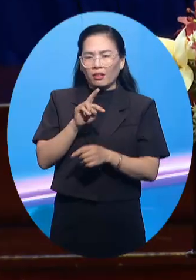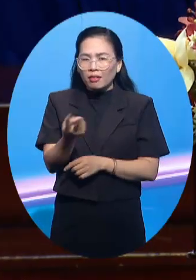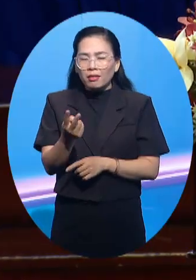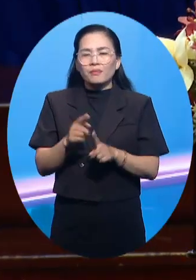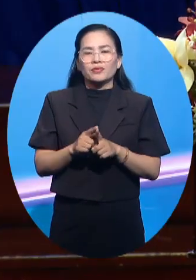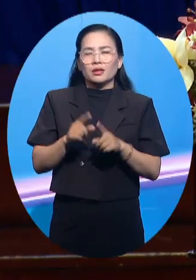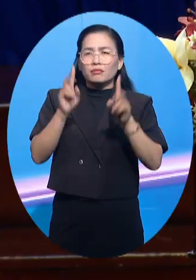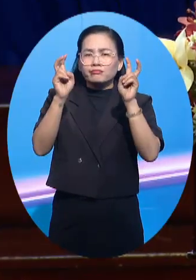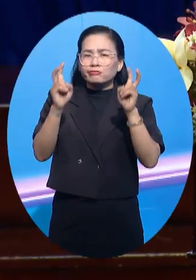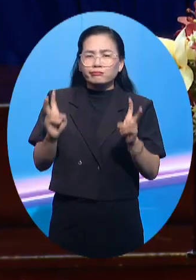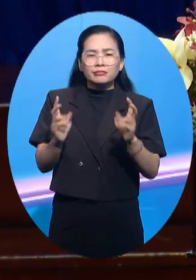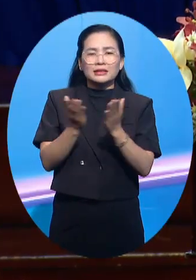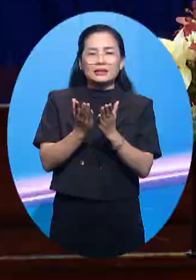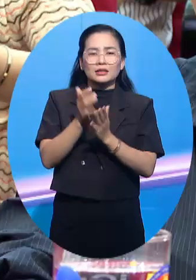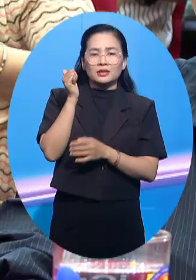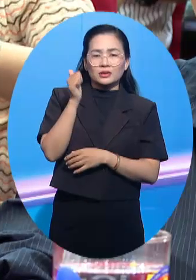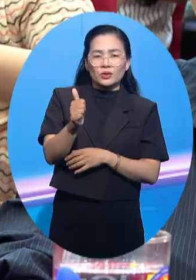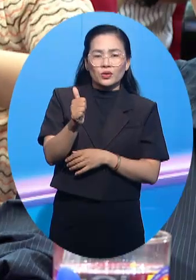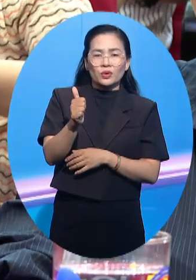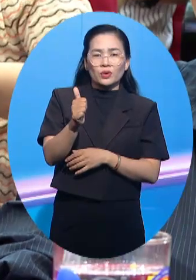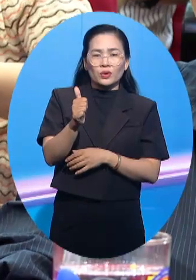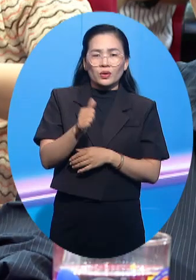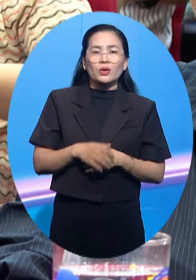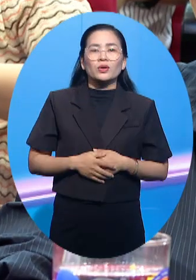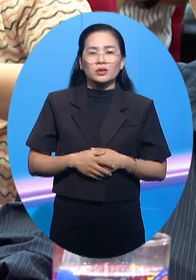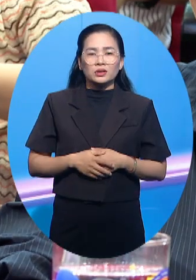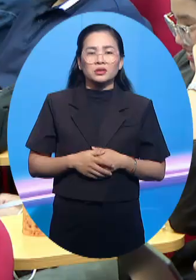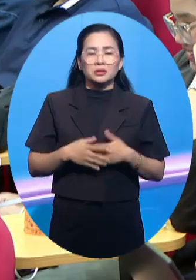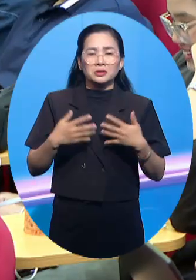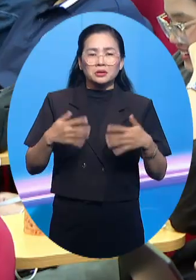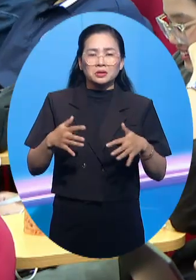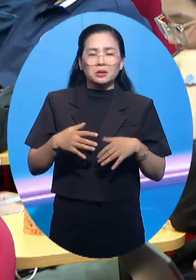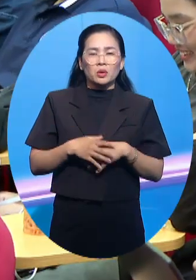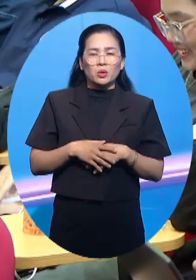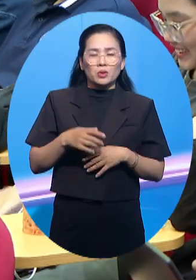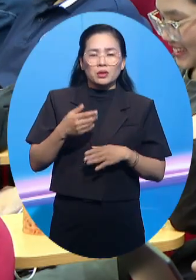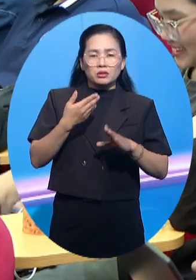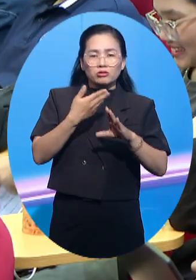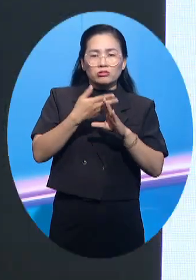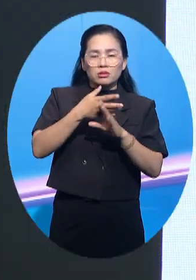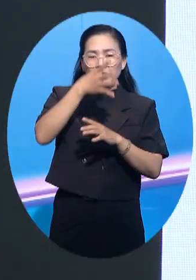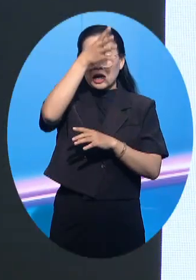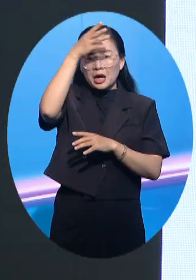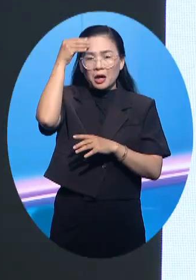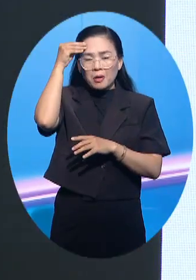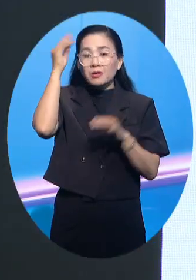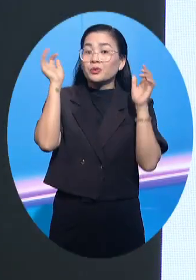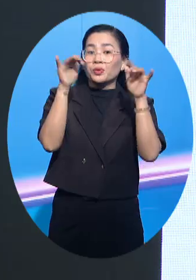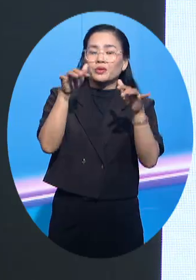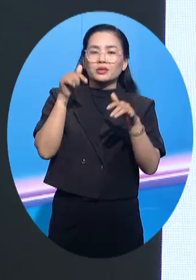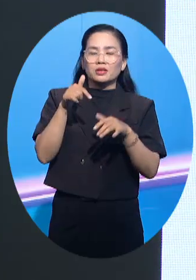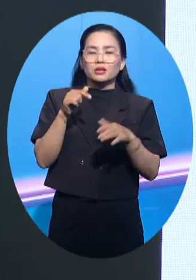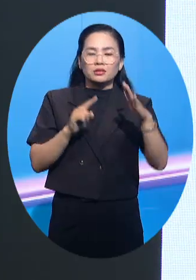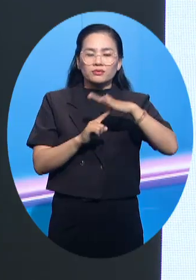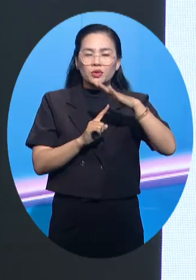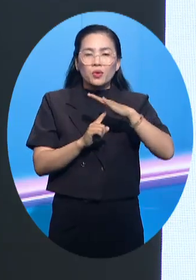với niềm đồng cảm sẽ chia về thân phận con người buổi tòa đàm đã bàn luận về văn nghiệp của nhà văn Han với những điểm nhấn về bản sắc